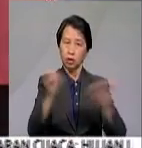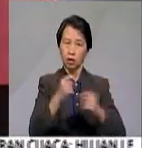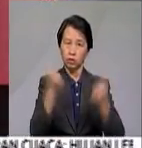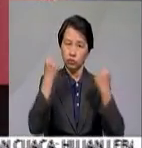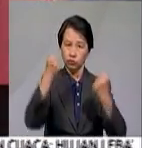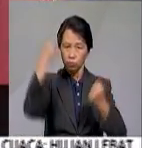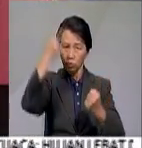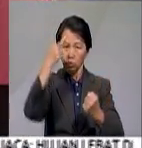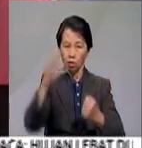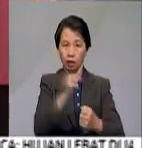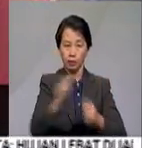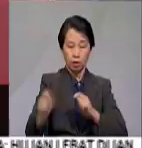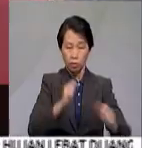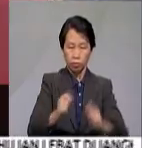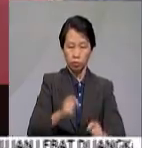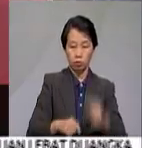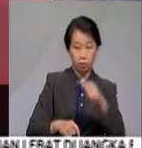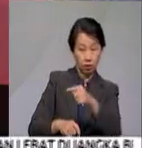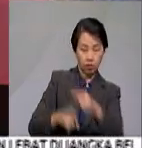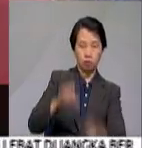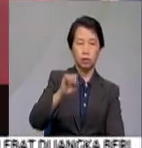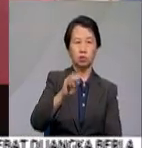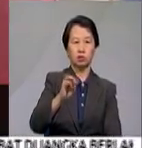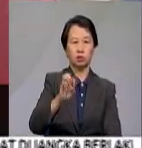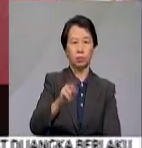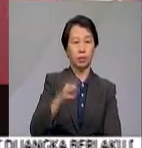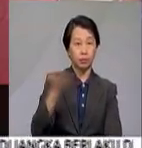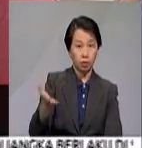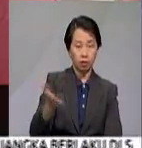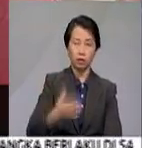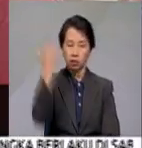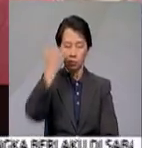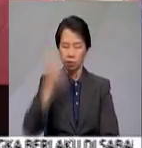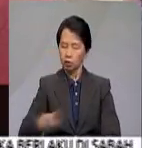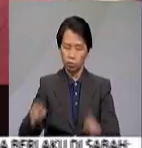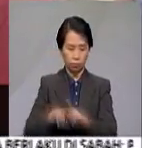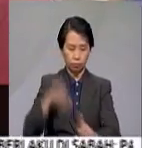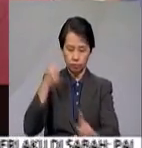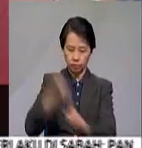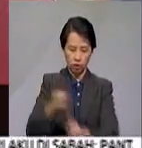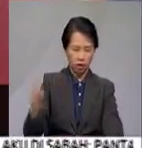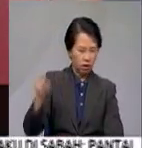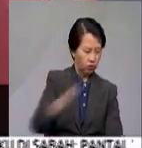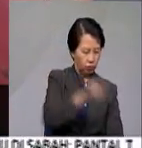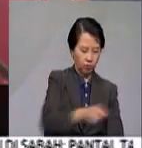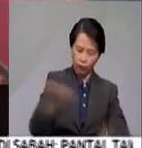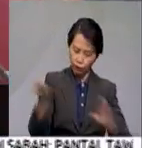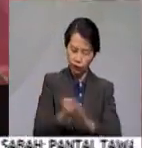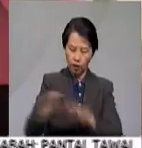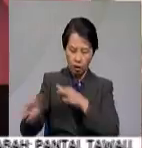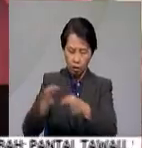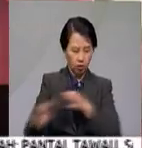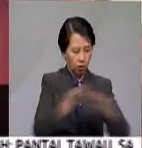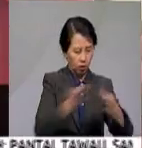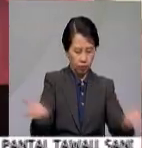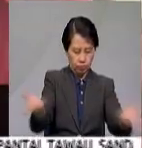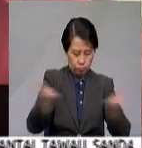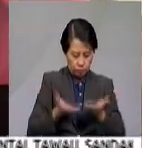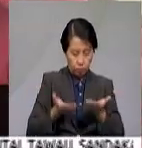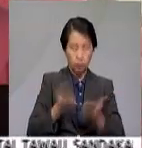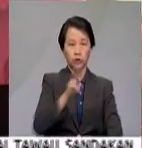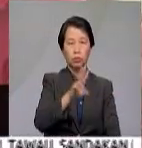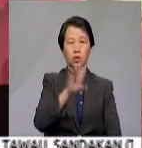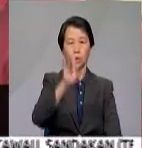kukuh untuk mengambil tindakan menyaman mereka, mahkamah turut memerintahkan semua pihak memfailkan hujahan bertulis menjelang